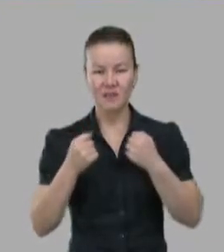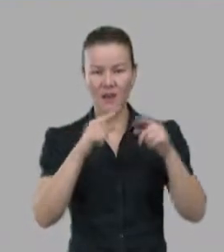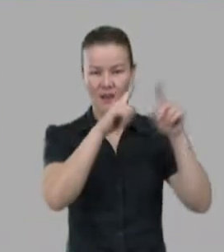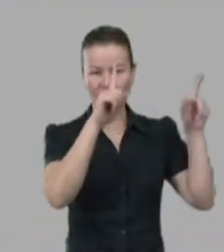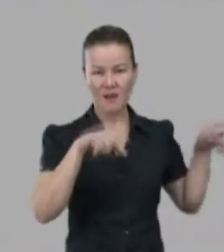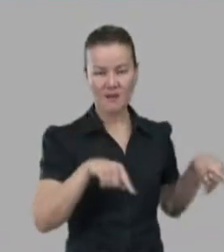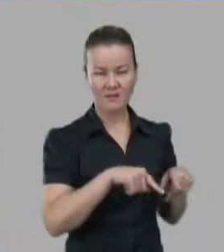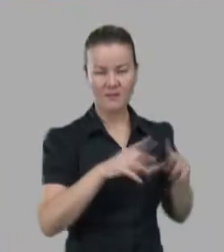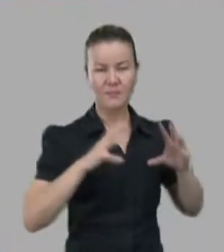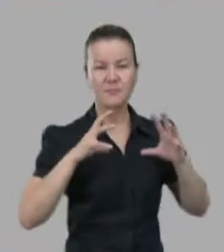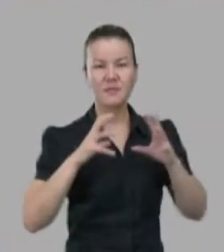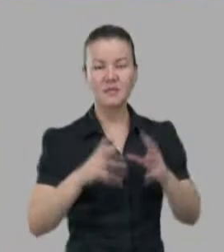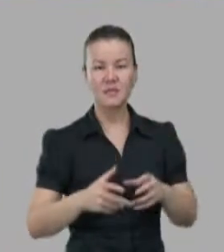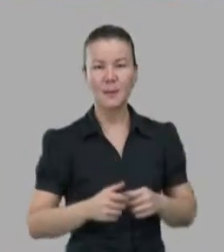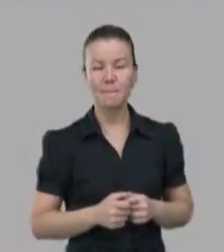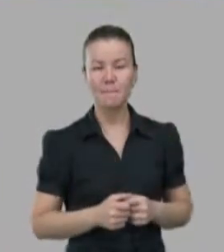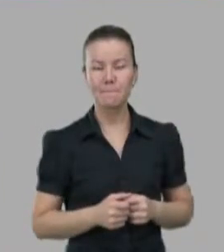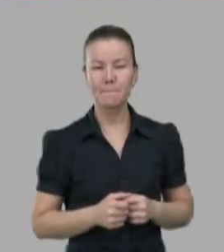мира.